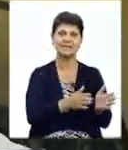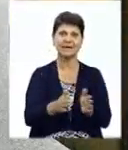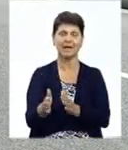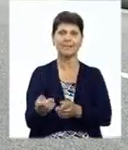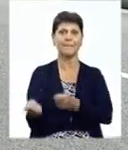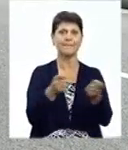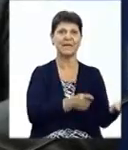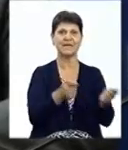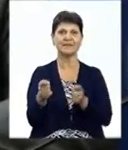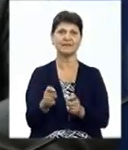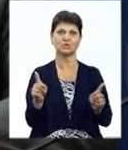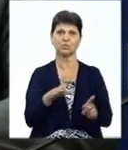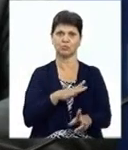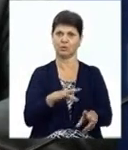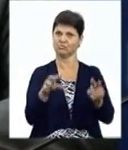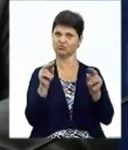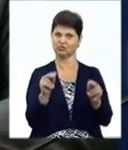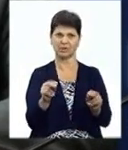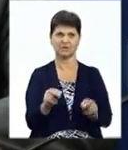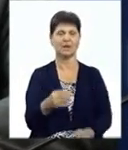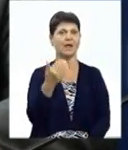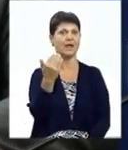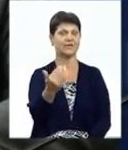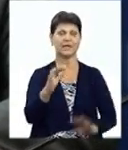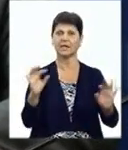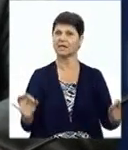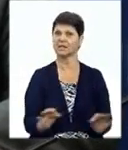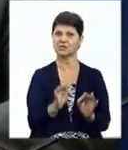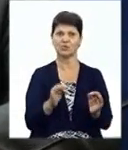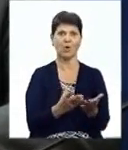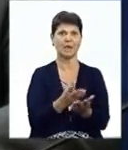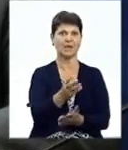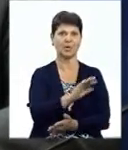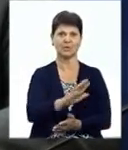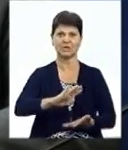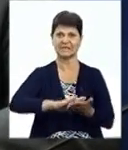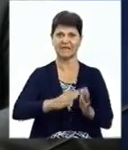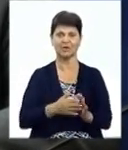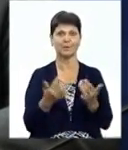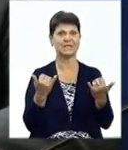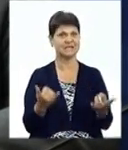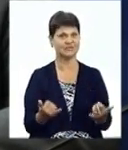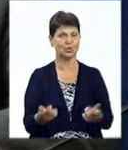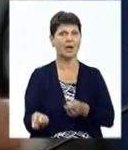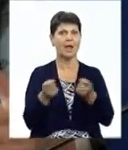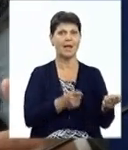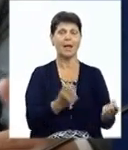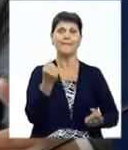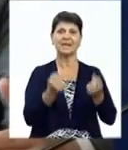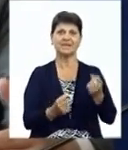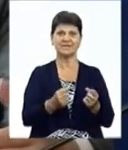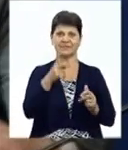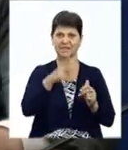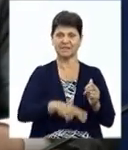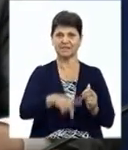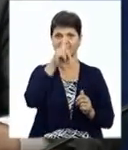більш прозорою. Ви нічого не оплачуєте станом на сьогодні. Перевізник в кінці місяця здає відомість, в